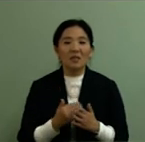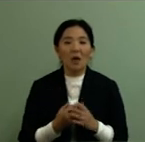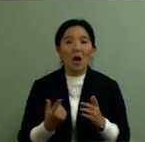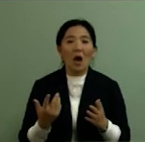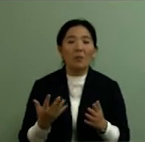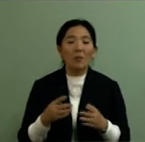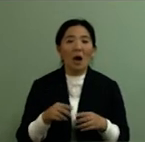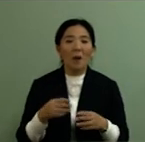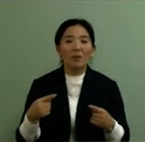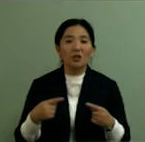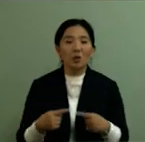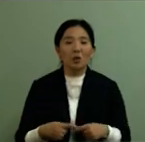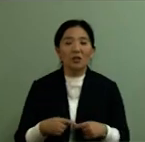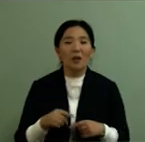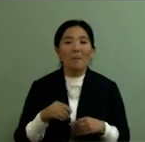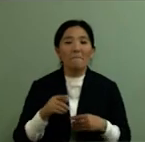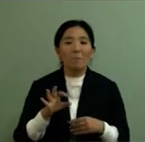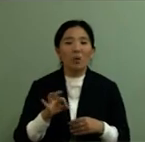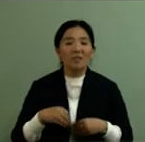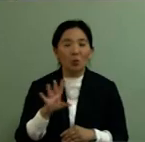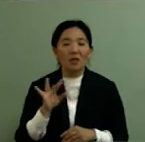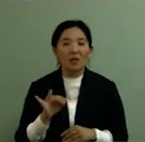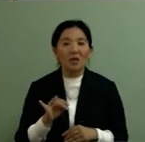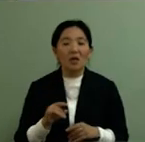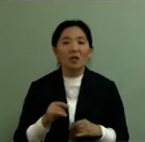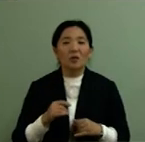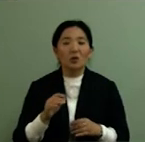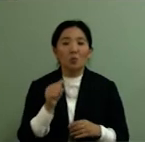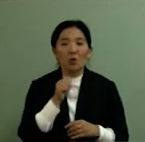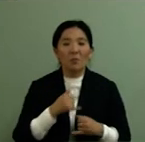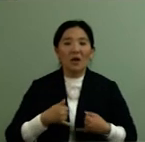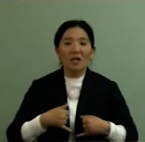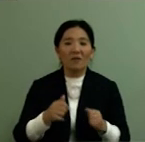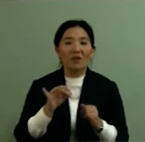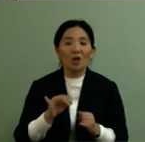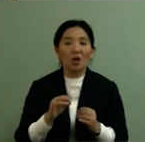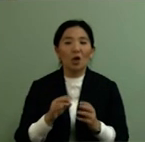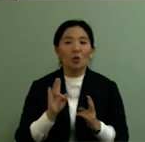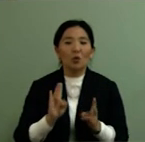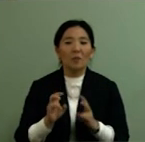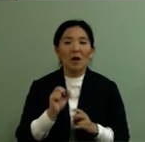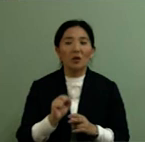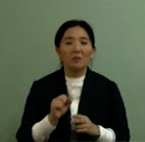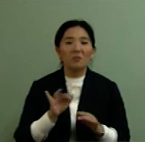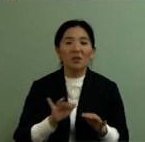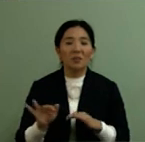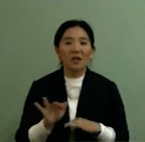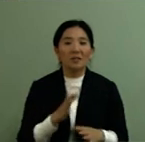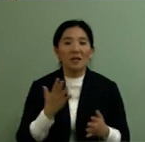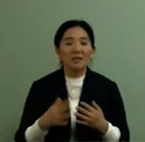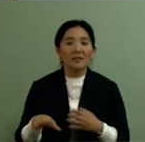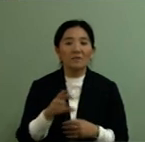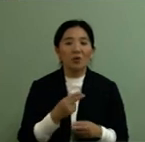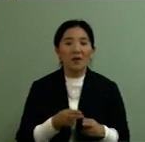определенных посевных культур и способов полива и норм агротехнических мероприятий. Если все